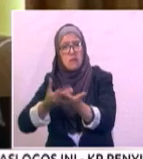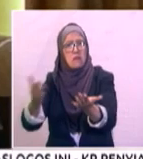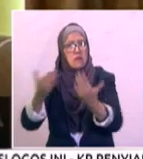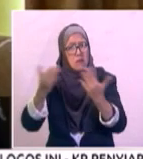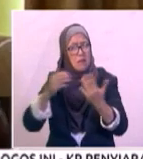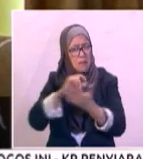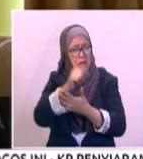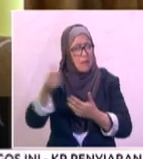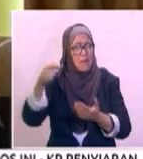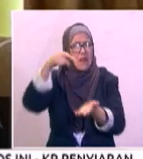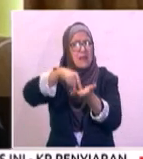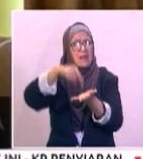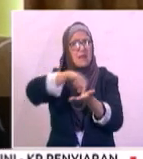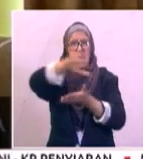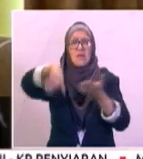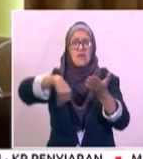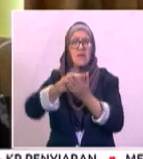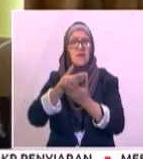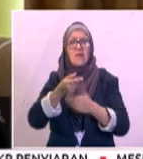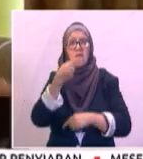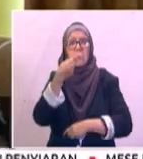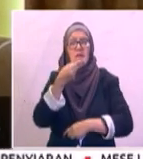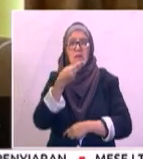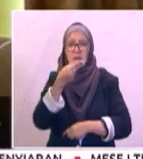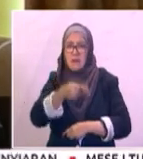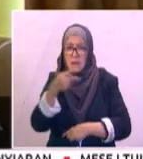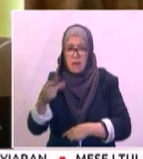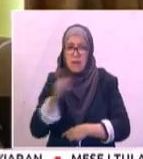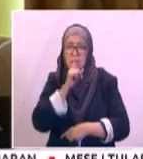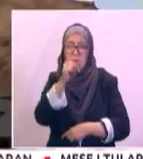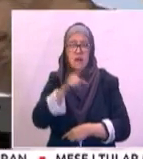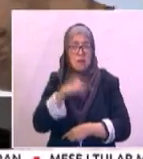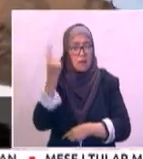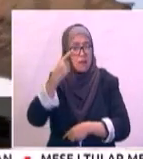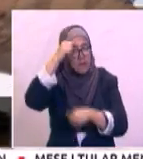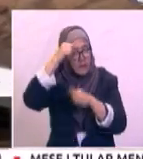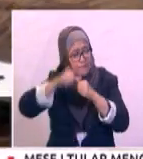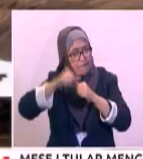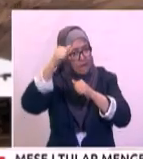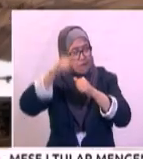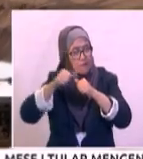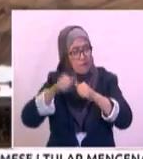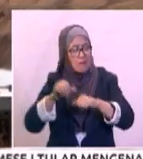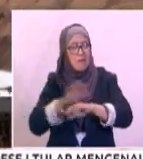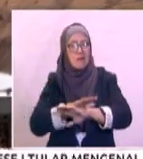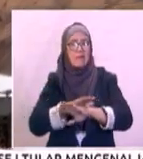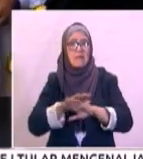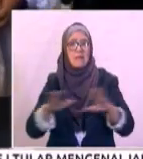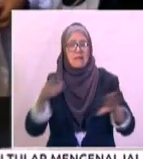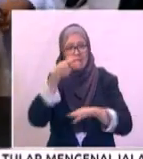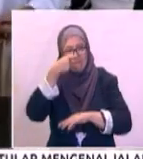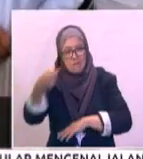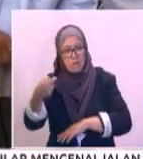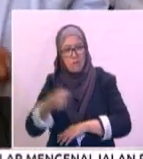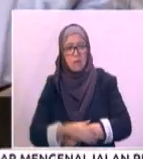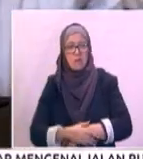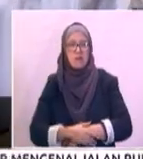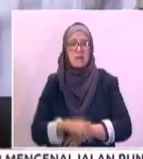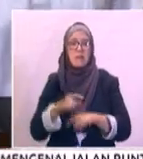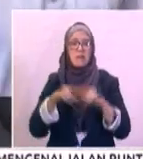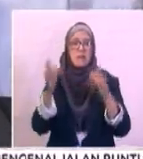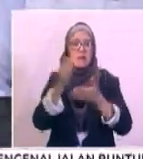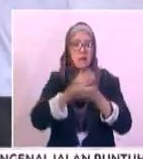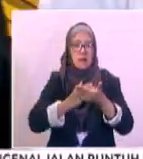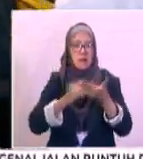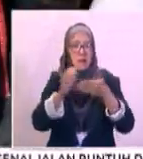semua perkara-perkara yang kita sentiasa berikan peringatan. Yang pasti, sesi bimbingan dan ziarah yang dilaksana telah memberi